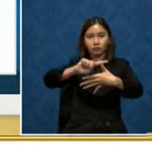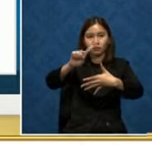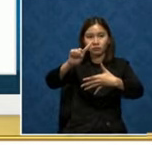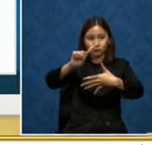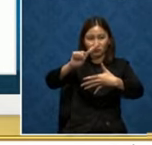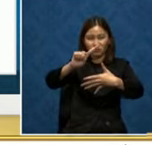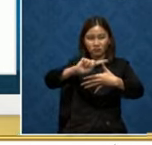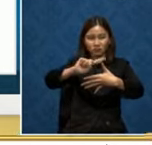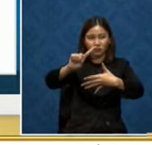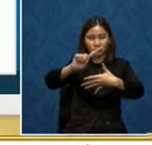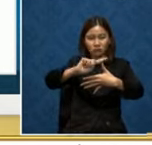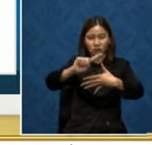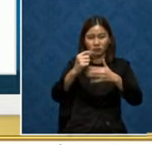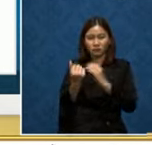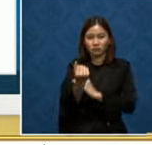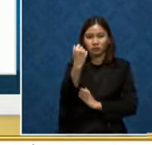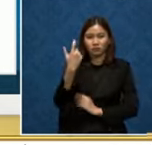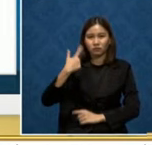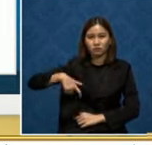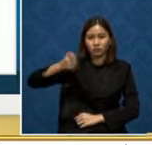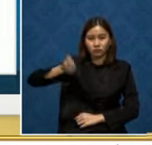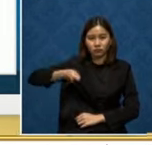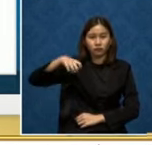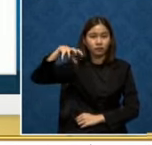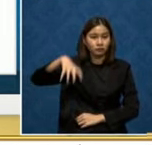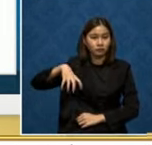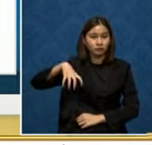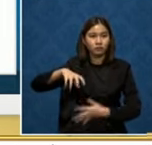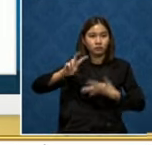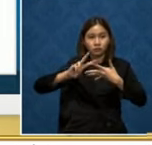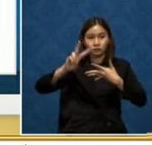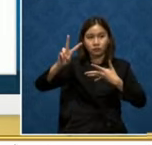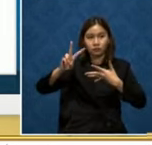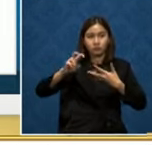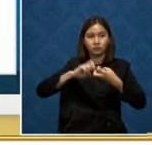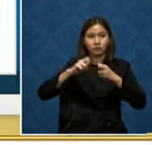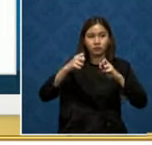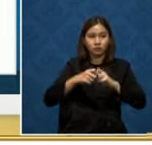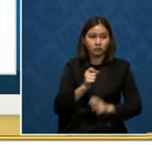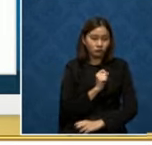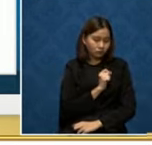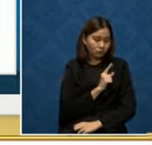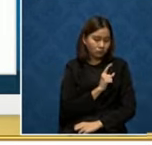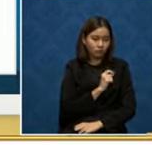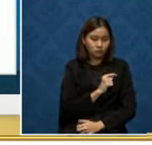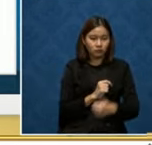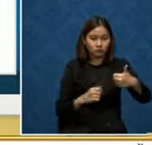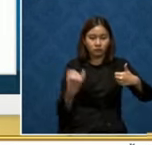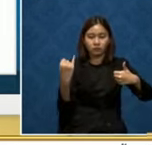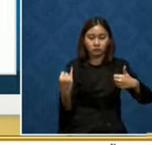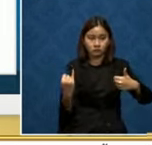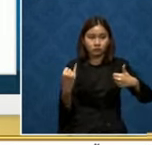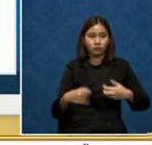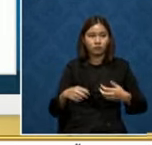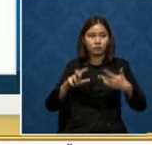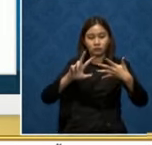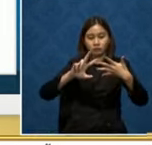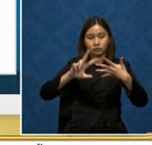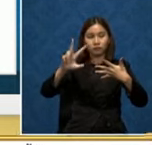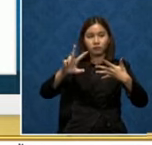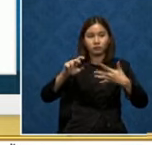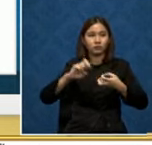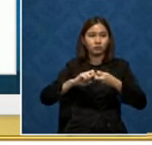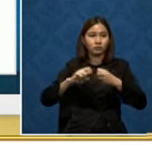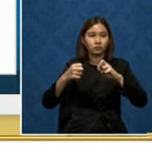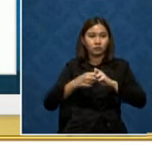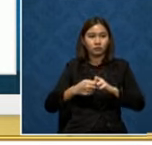ปัญหาเรื่องเขตอำนาของสาร2. ปญหาเรื่องของศาสนาคู่ความ3. ปัญหาเรื่องคด